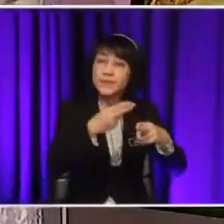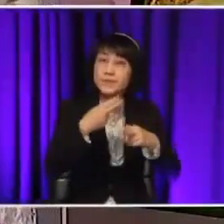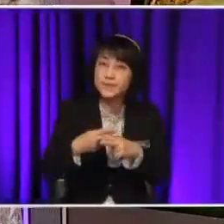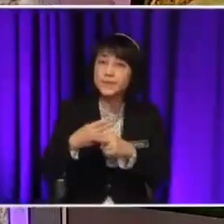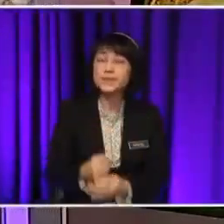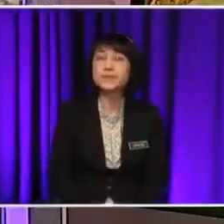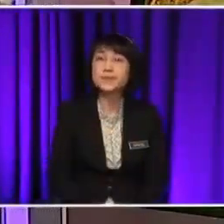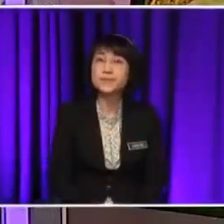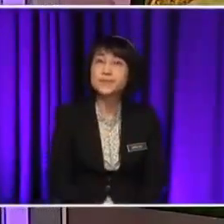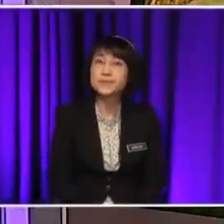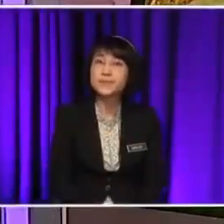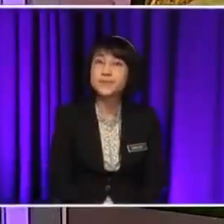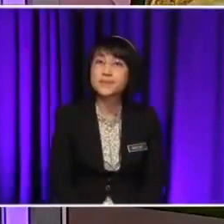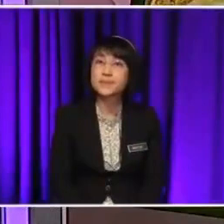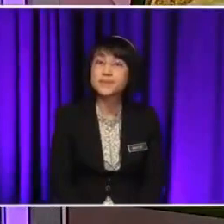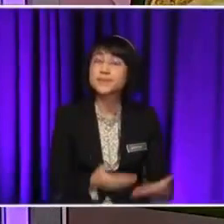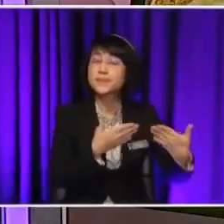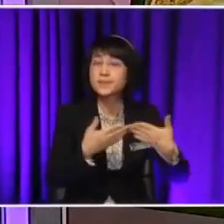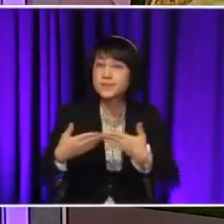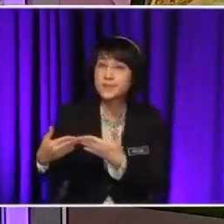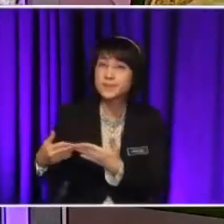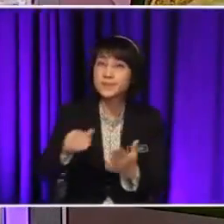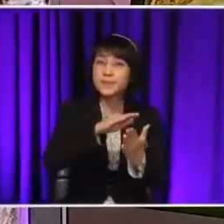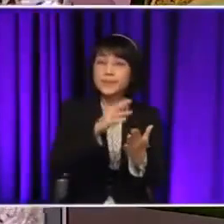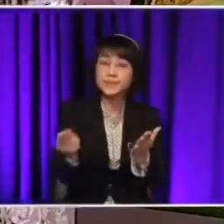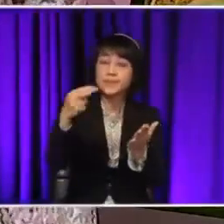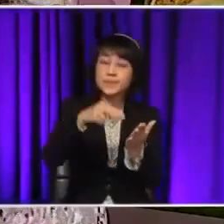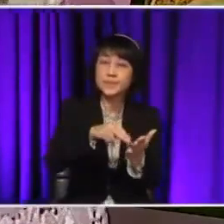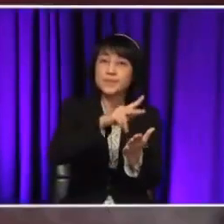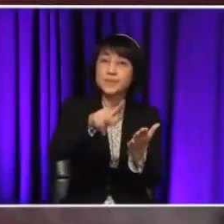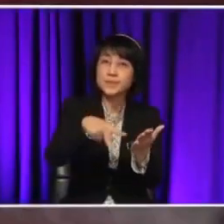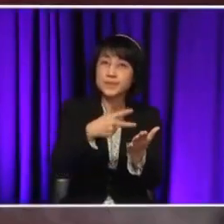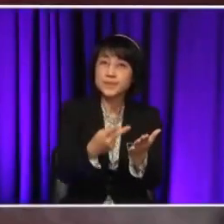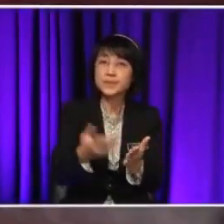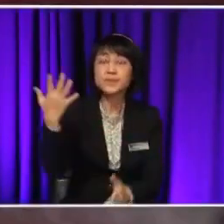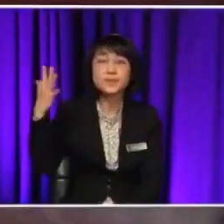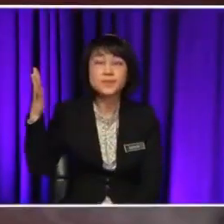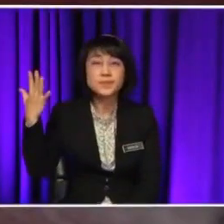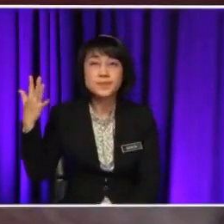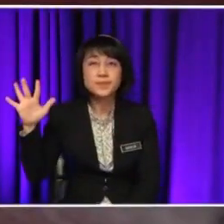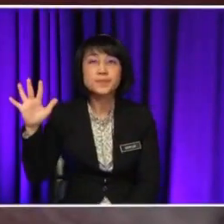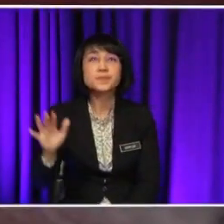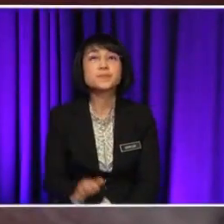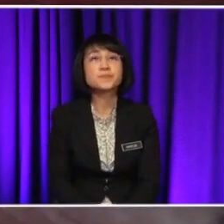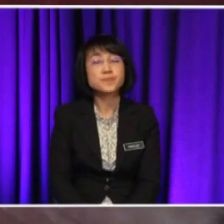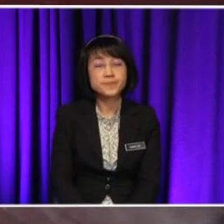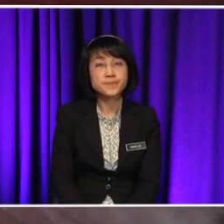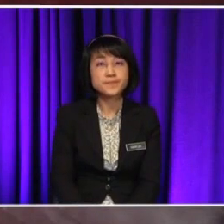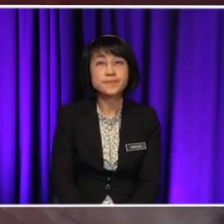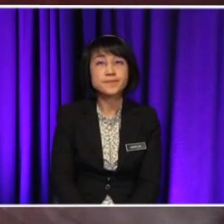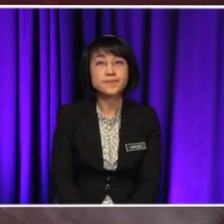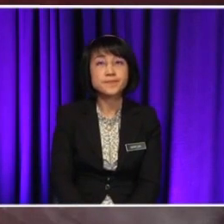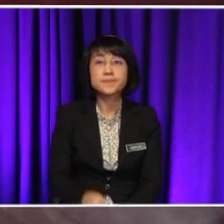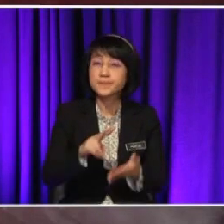Okey, kita teruskan lagi kepada ulang kaji ke-15. Okey, manakah antara berikut tugas sebagai pereka